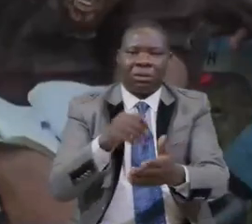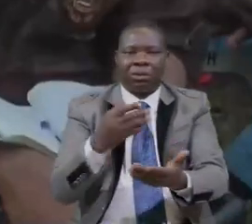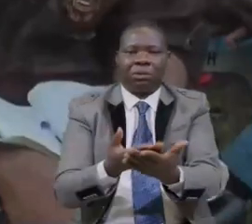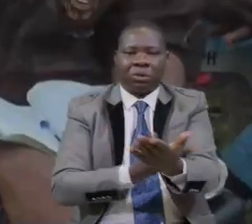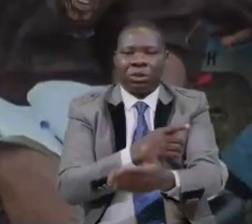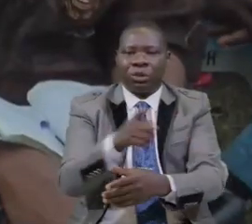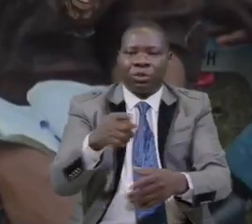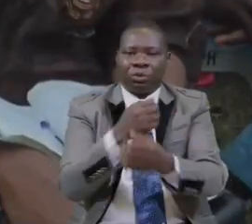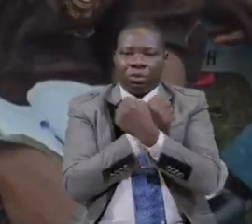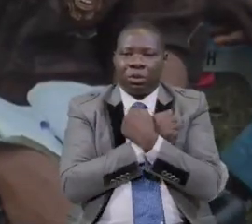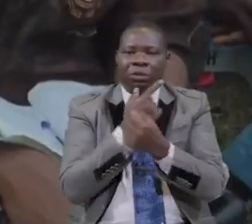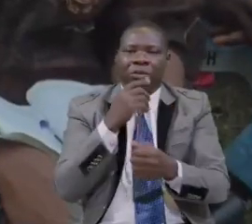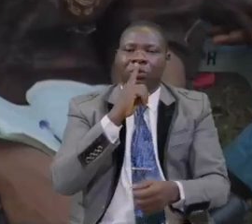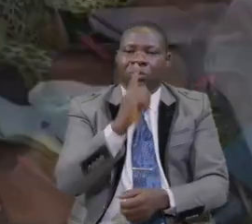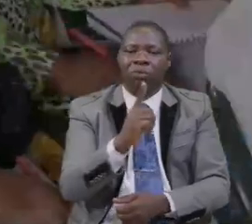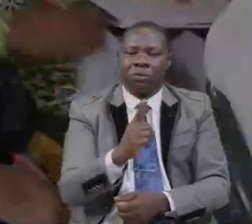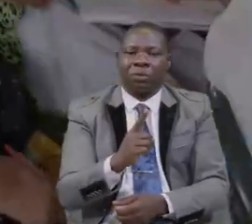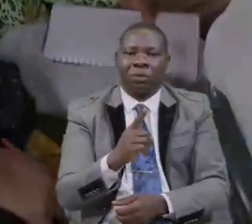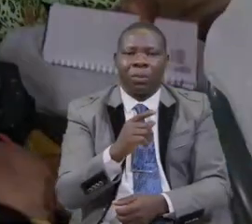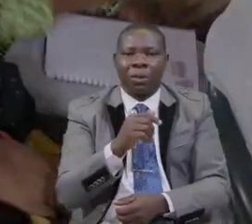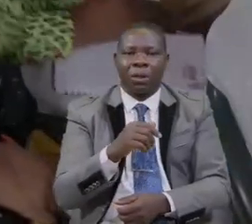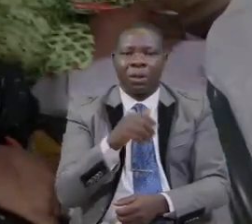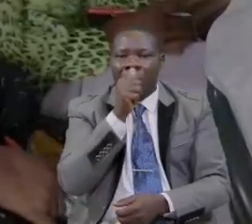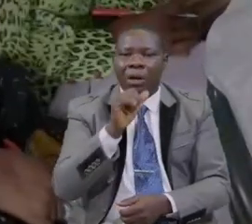vérité. N'est-ce pas?